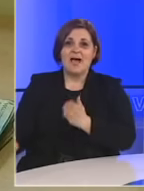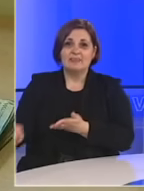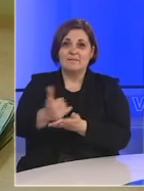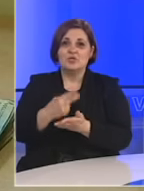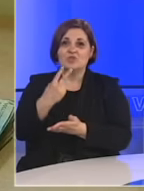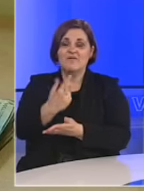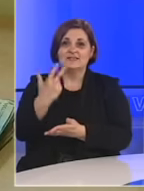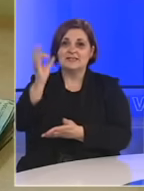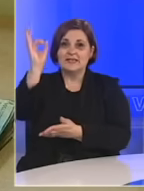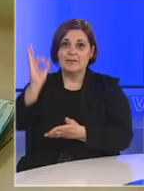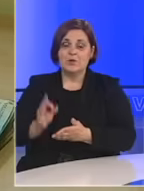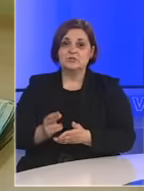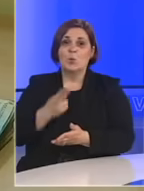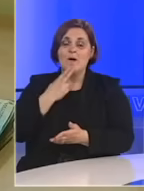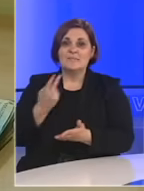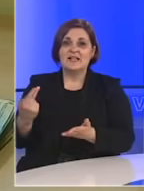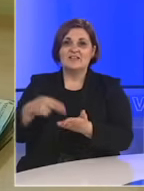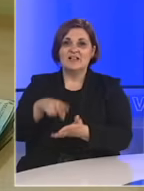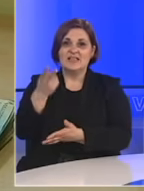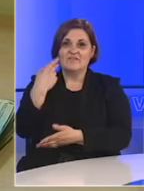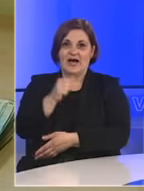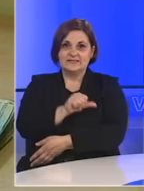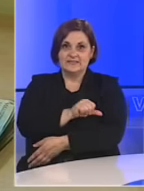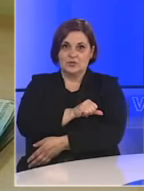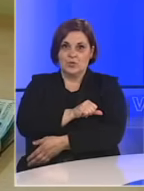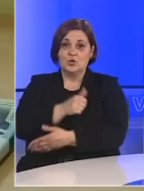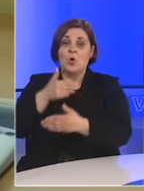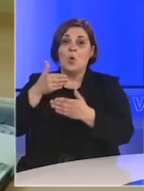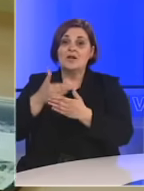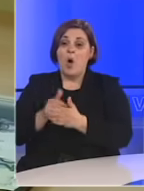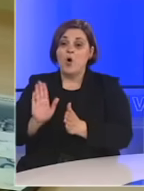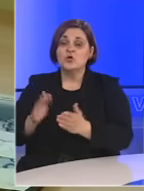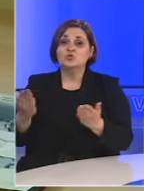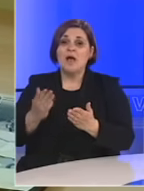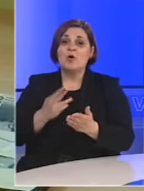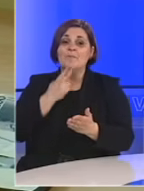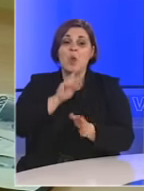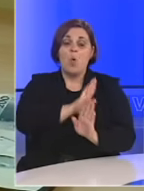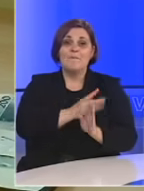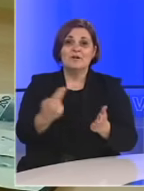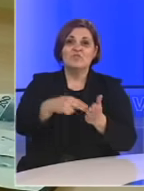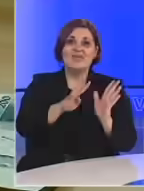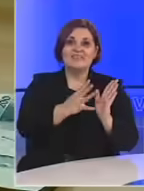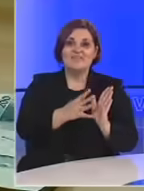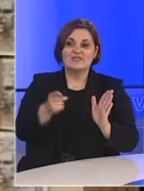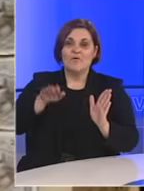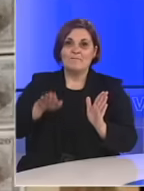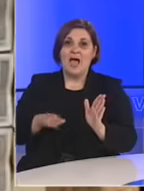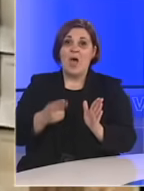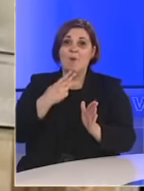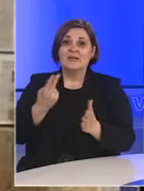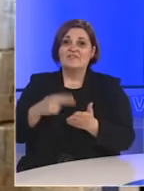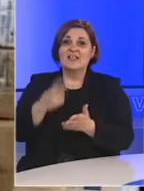prihoda od 23% u aprilu 2020. u odnosu na april 2019. U